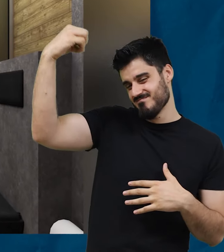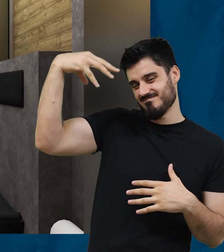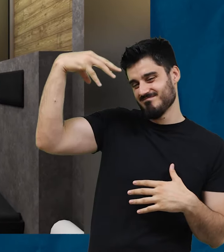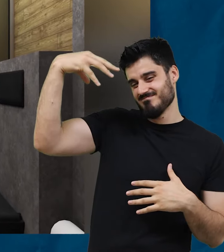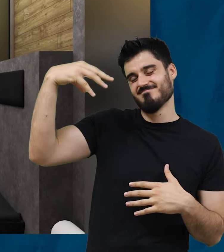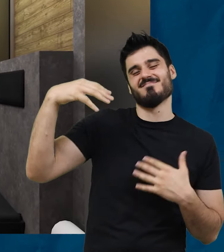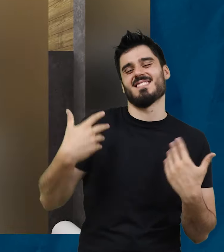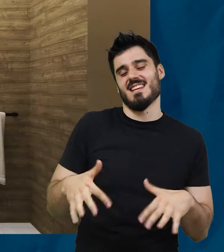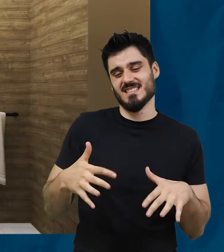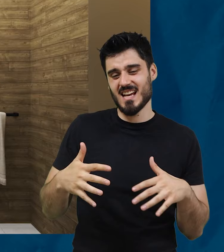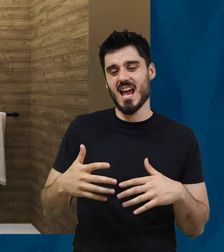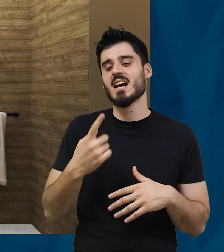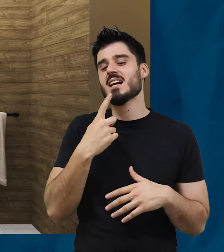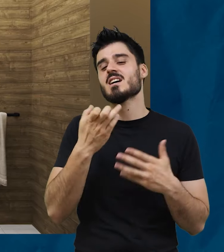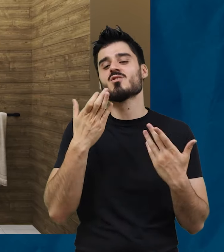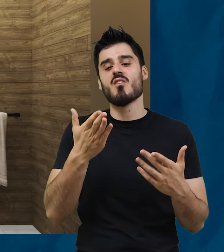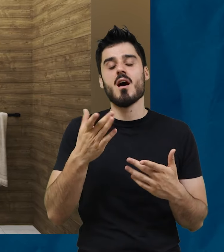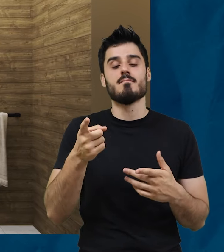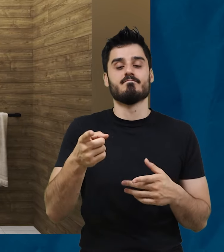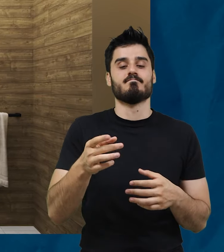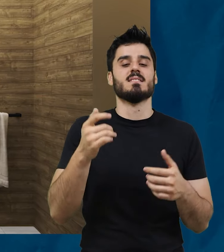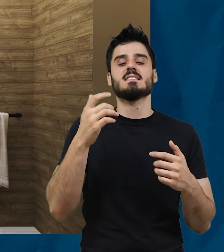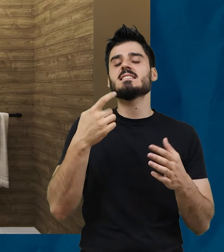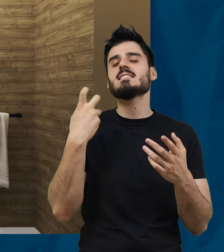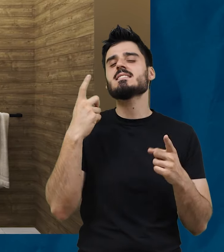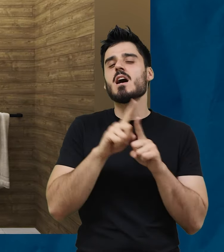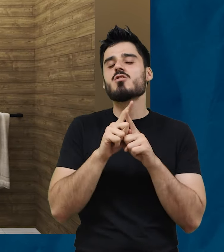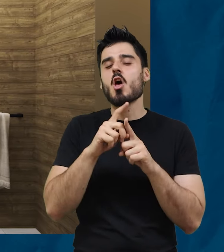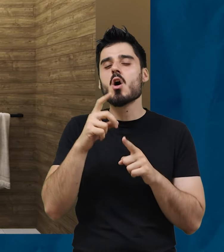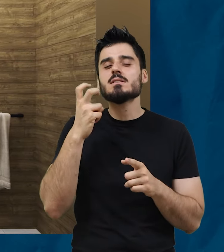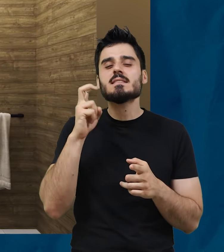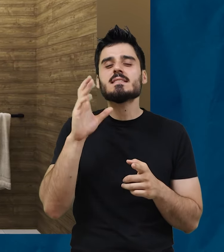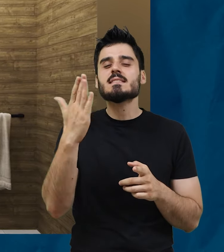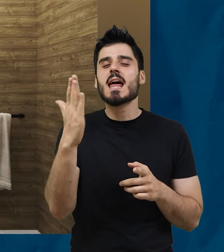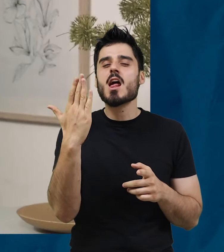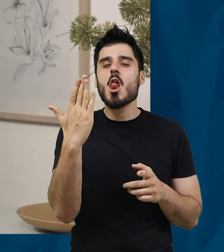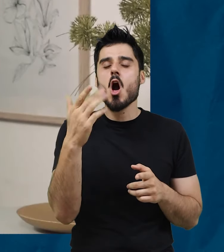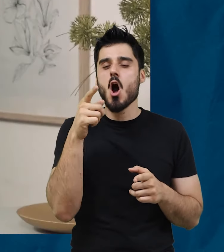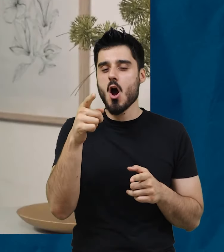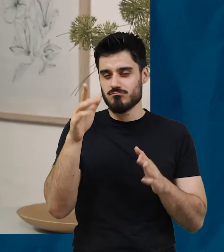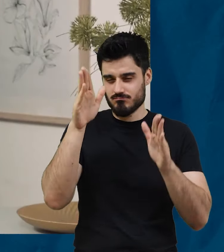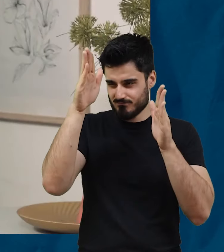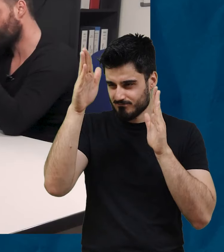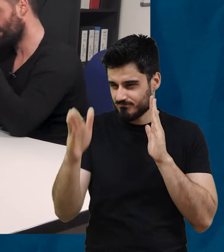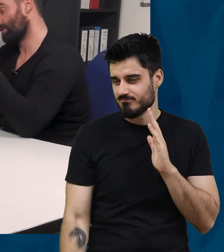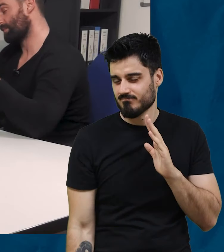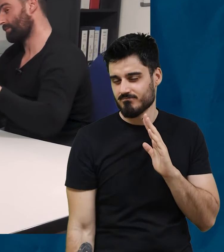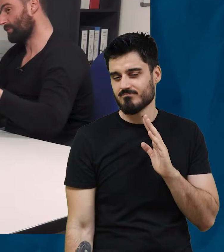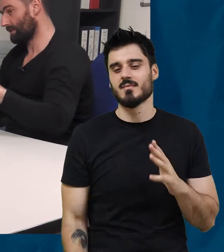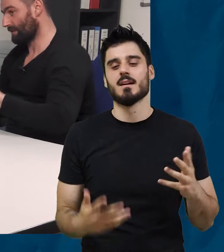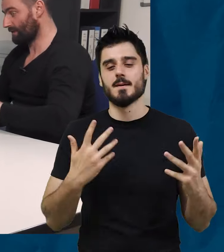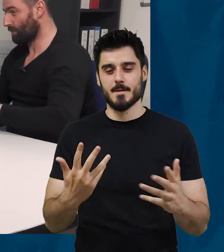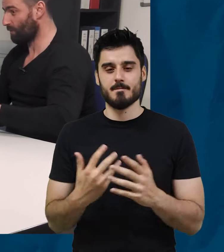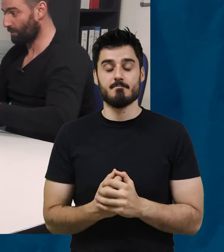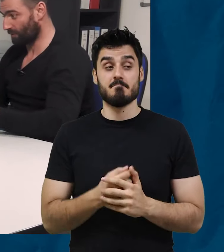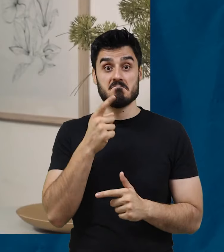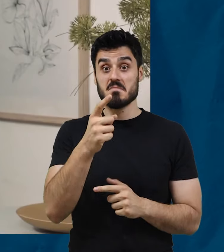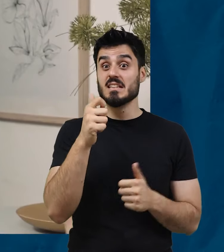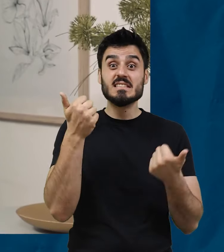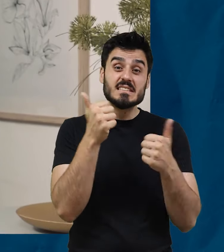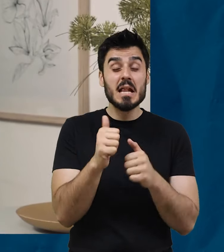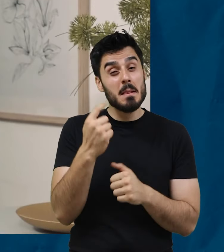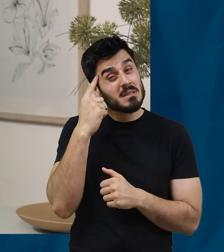И заради това сложихме тази стъклена преграда. Този индустриален стил на пръв поглед изглежда много